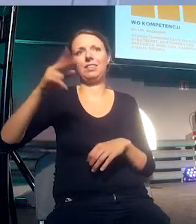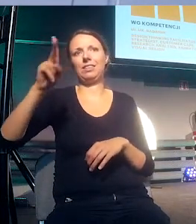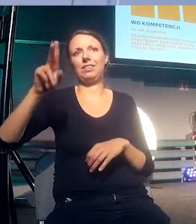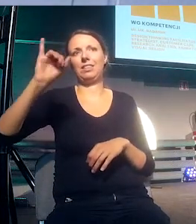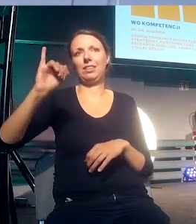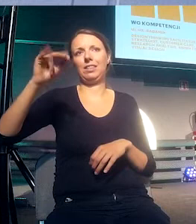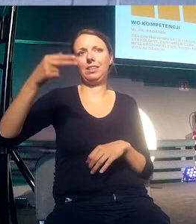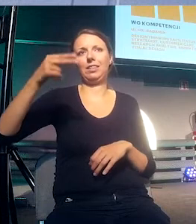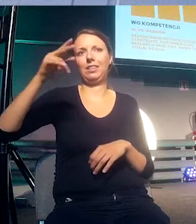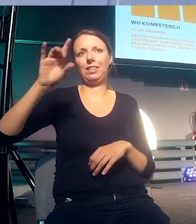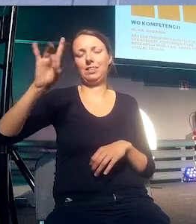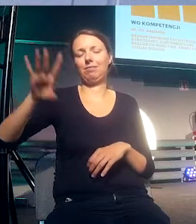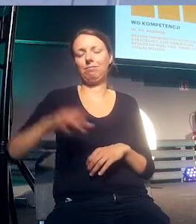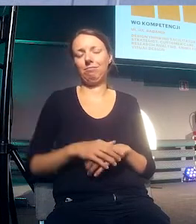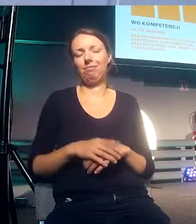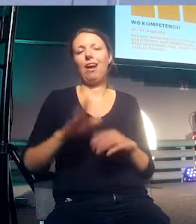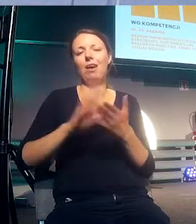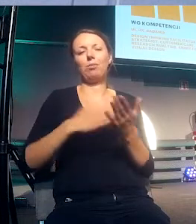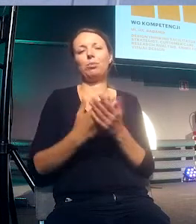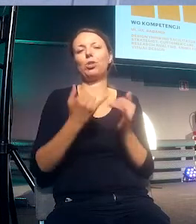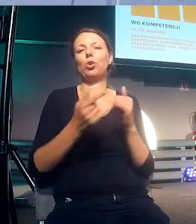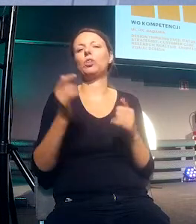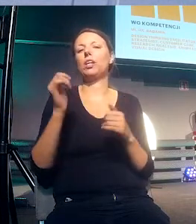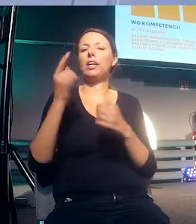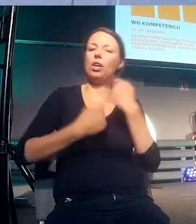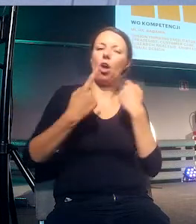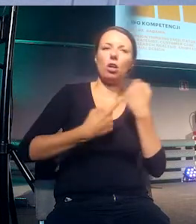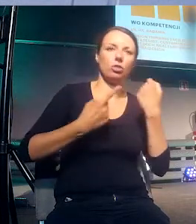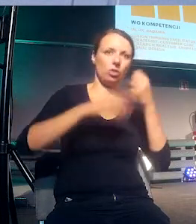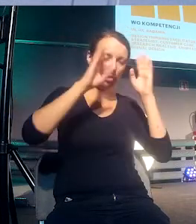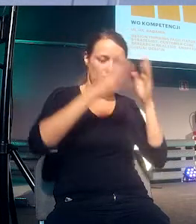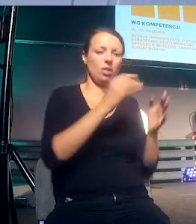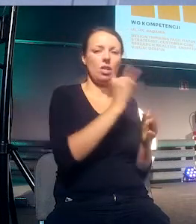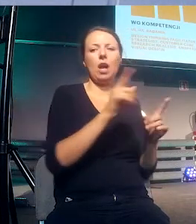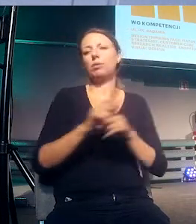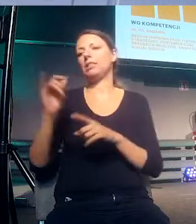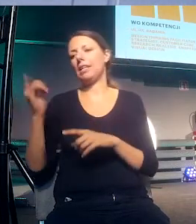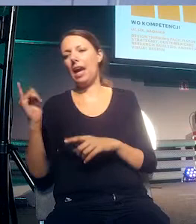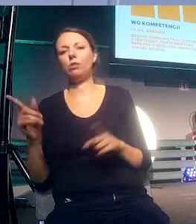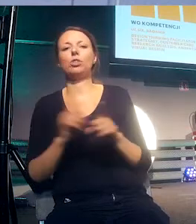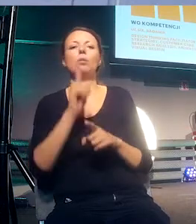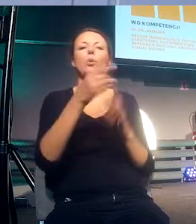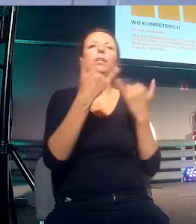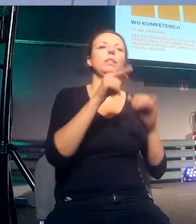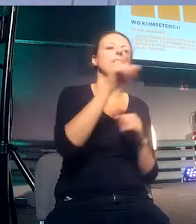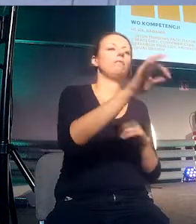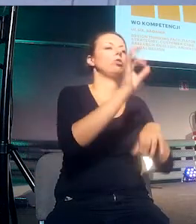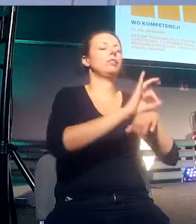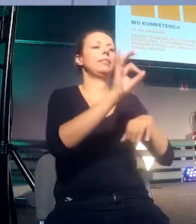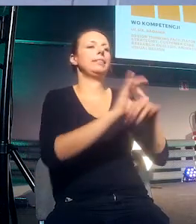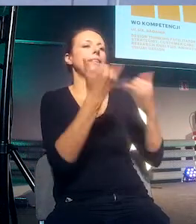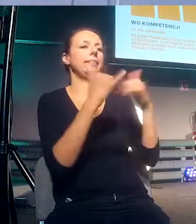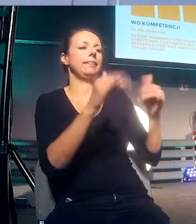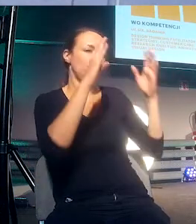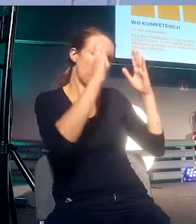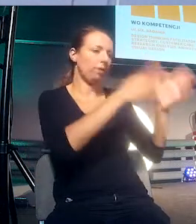analizę danych jakościowych bądź ilościowych. Albo człowieka, który jest odpowiedzialny za motion design. Albo człowieka, który